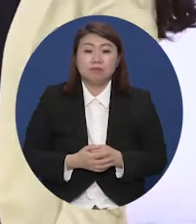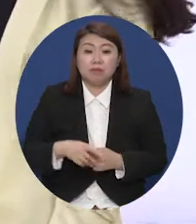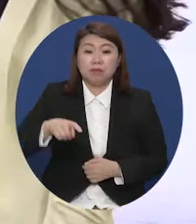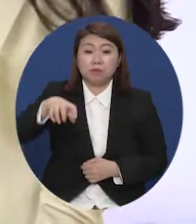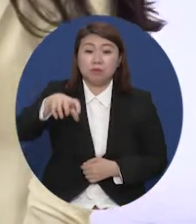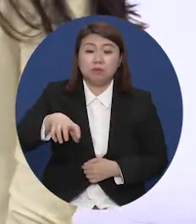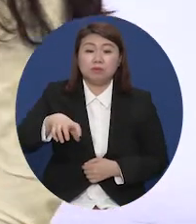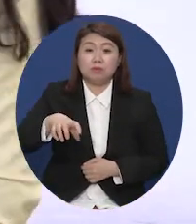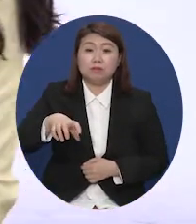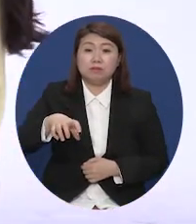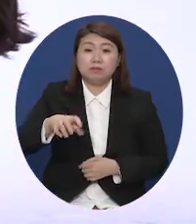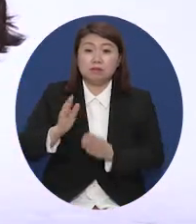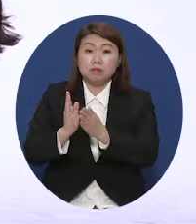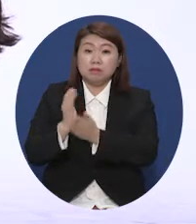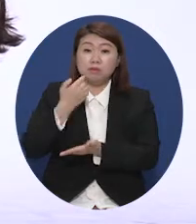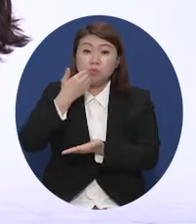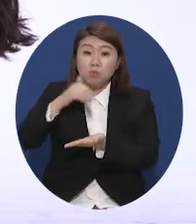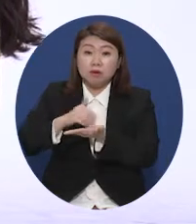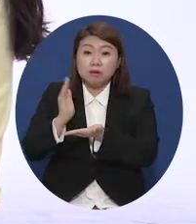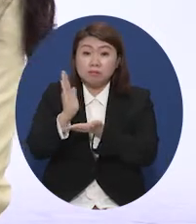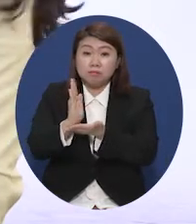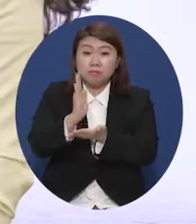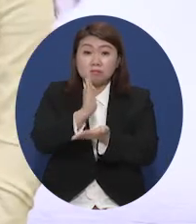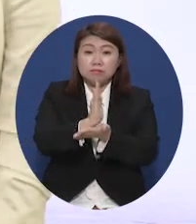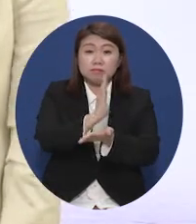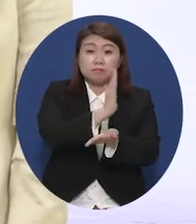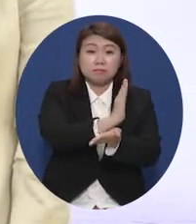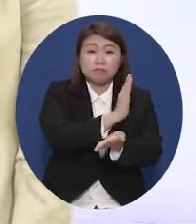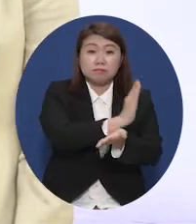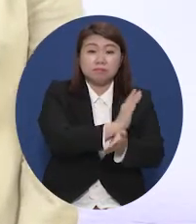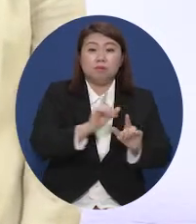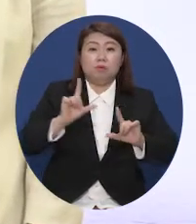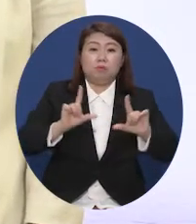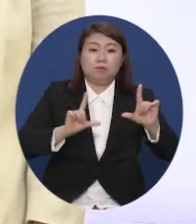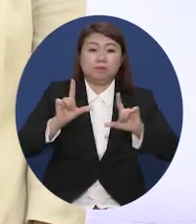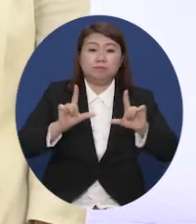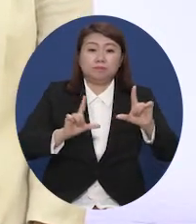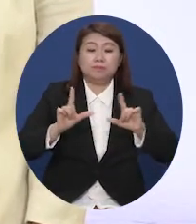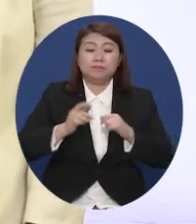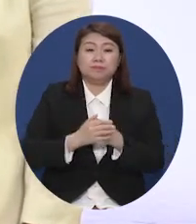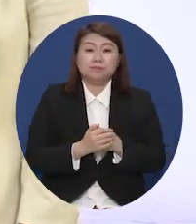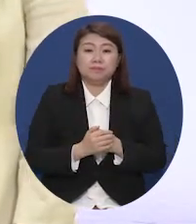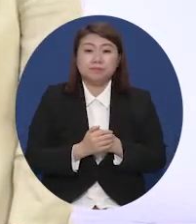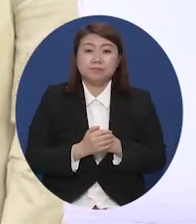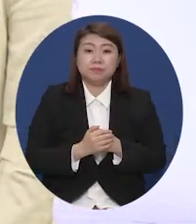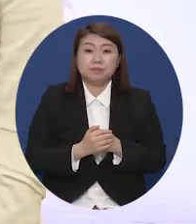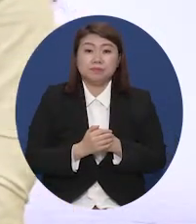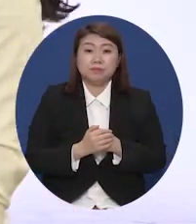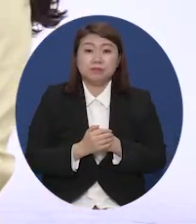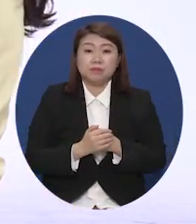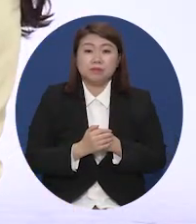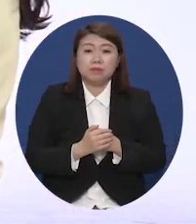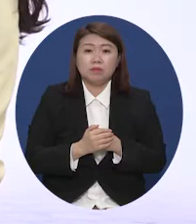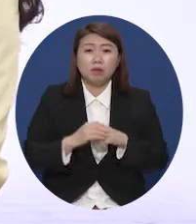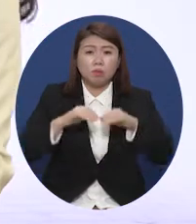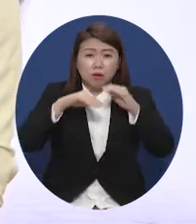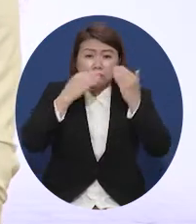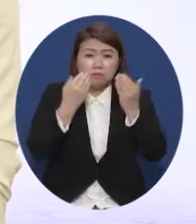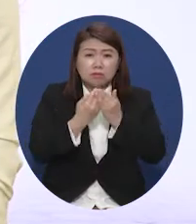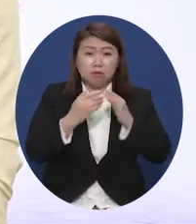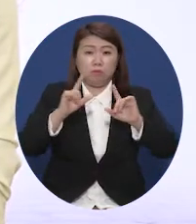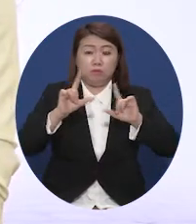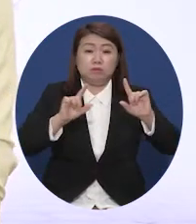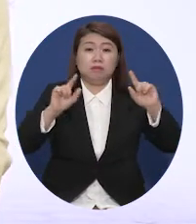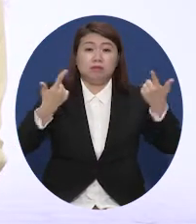광장의 한켠인데요 비석들이 여러 개 세워져 있는 것을 볼 수 있어요 하지만 지금 보고 계신 이 비석들의 모습은